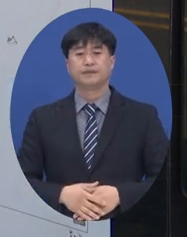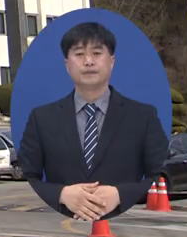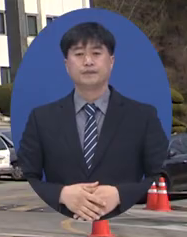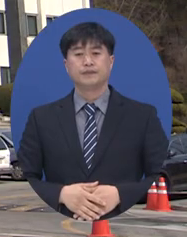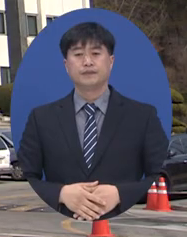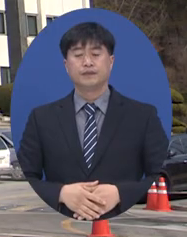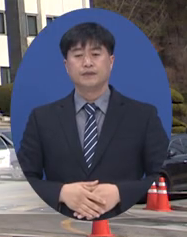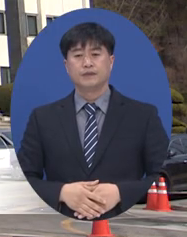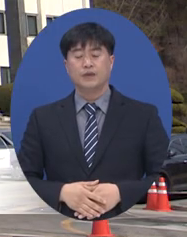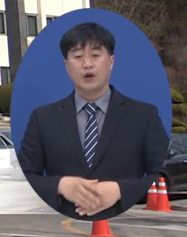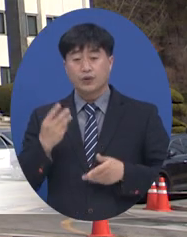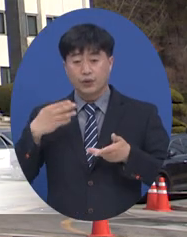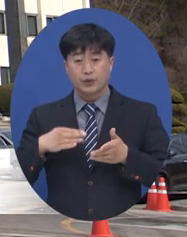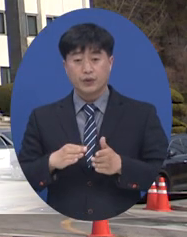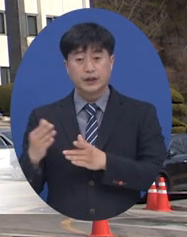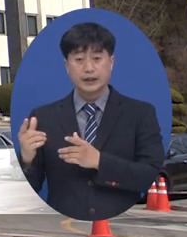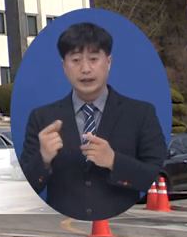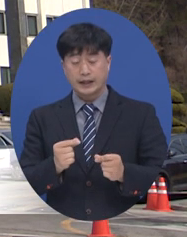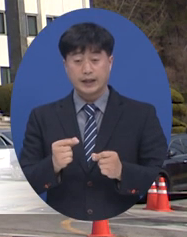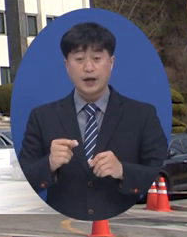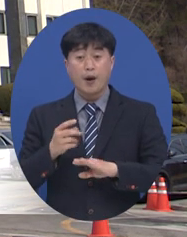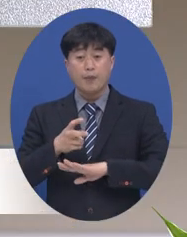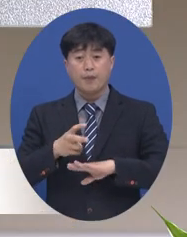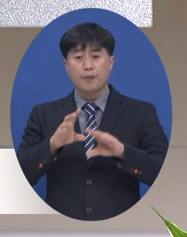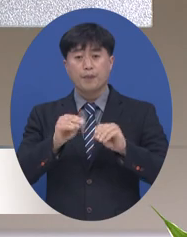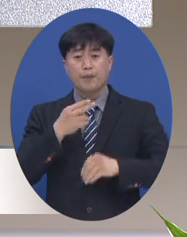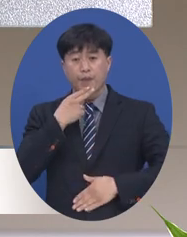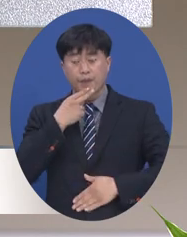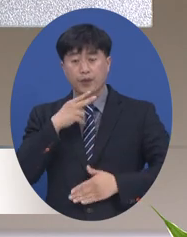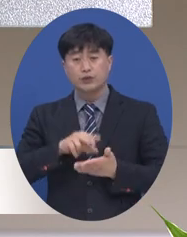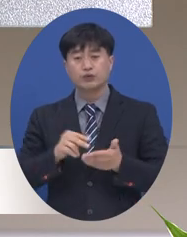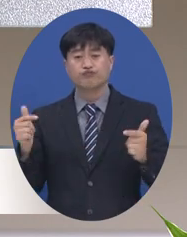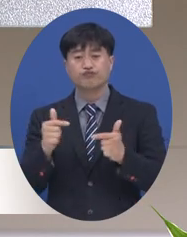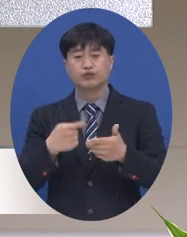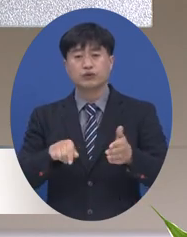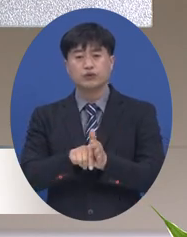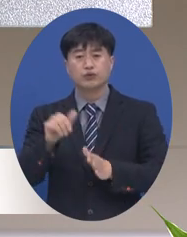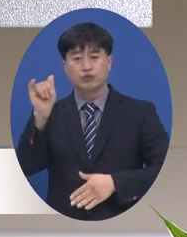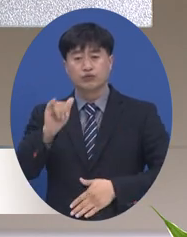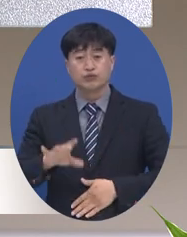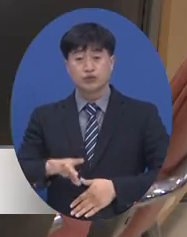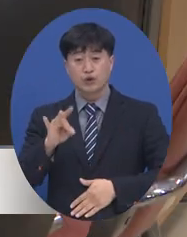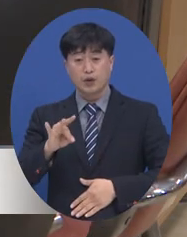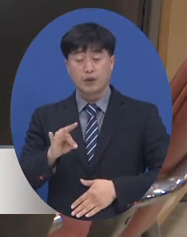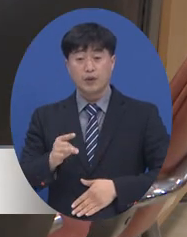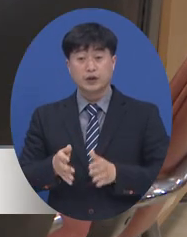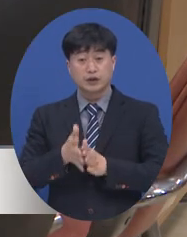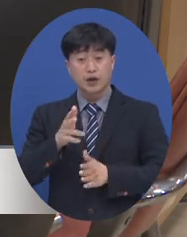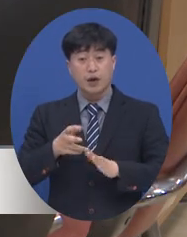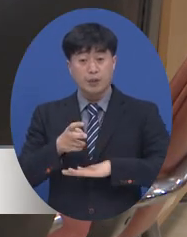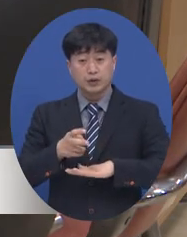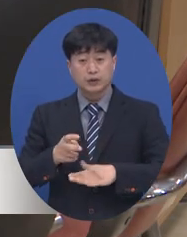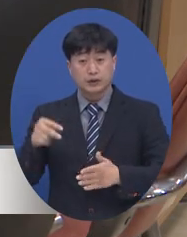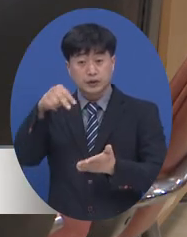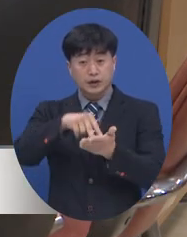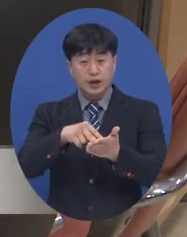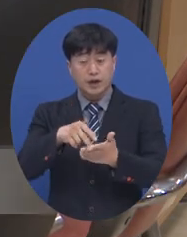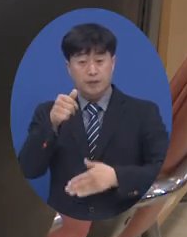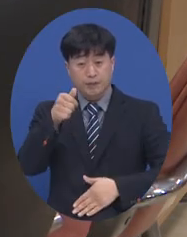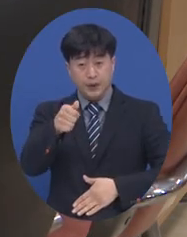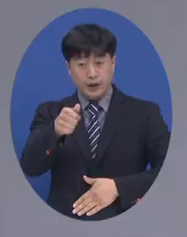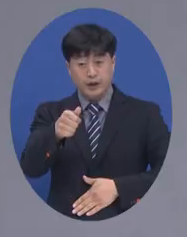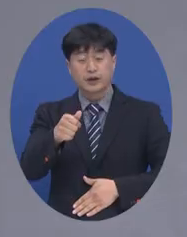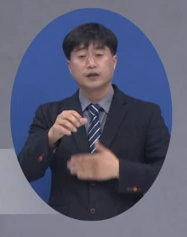있었습니다. 경기도가 이런 버스 무정차 문제를 줄이기 위해 전국 최초로 시내버스 승차별 서비스 시험 운영에